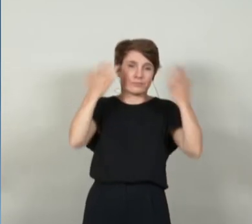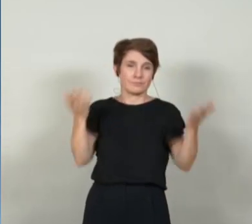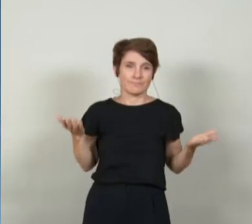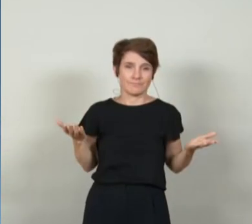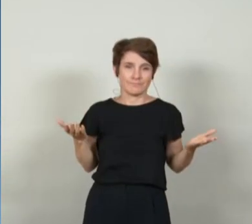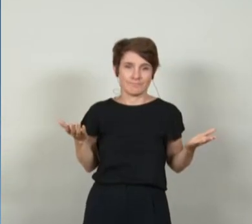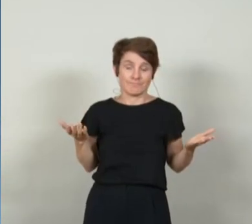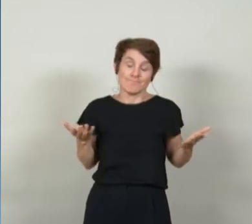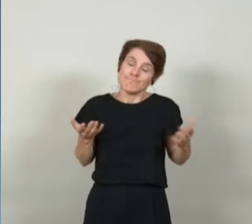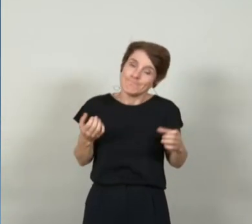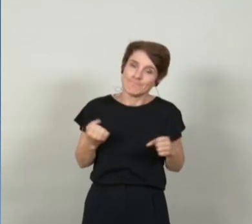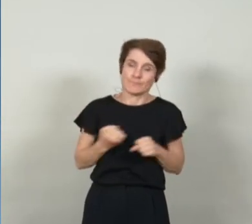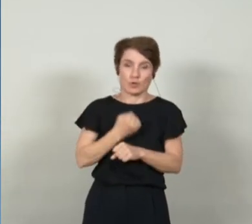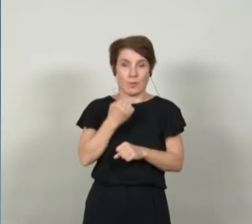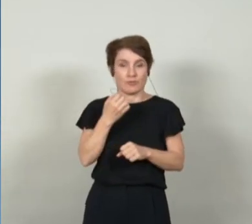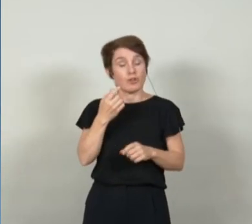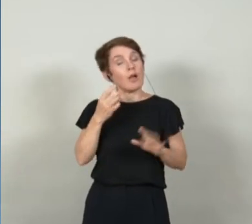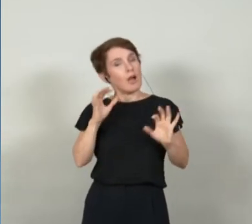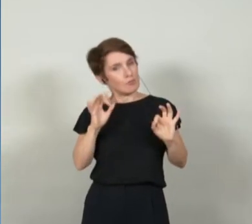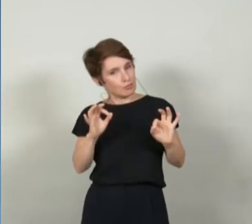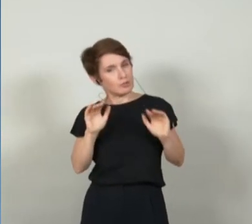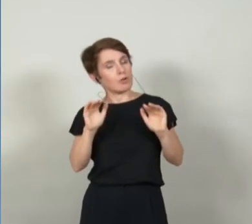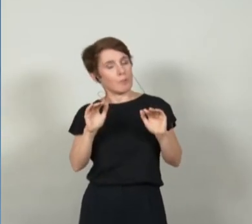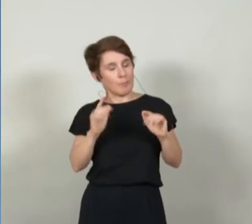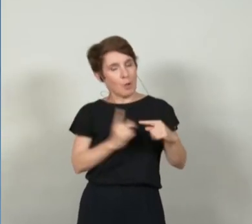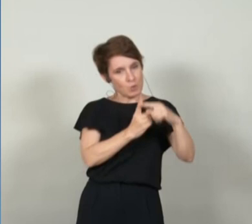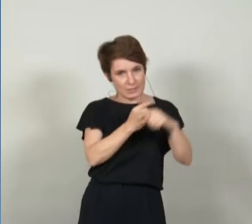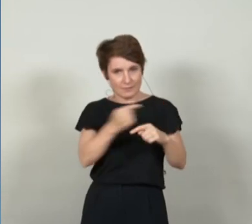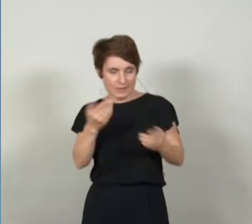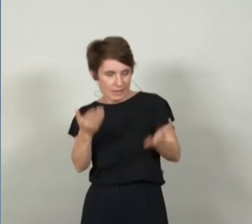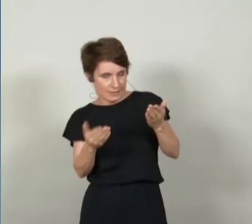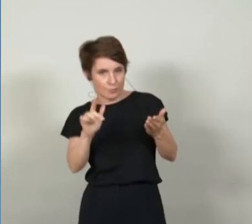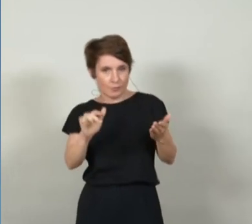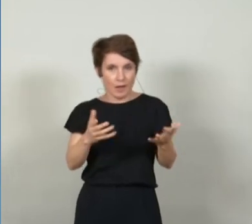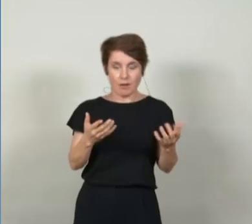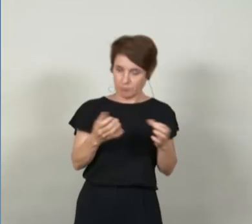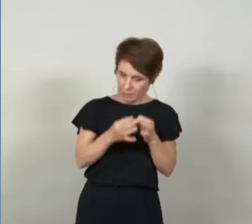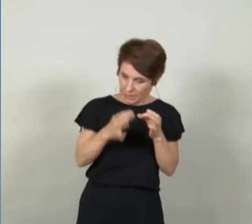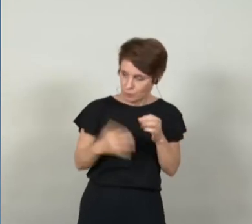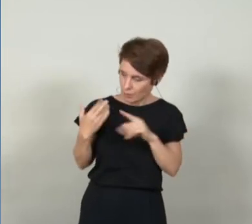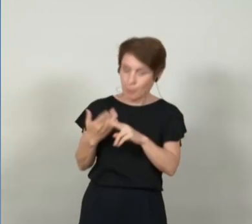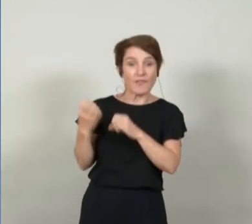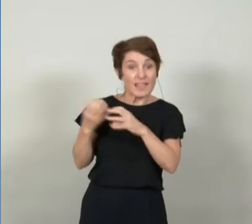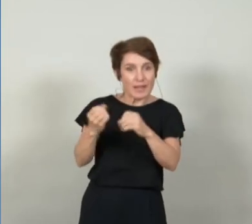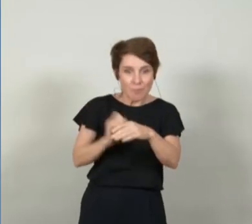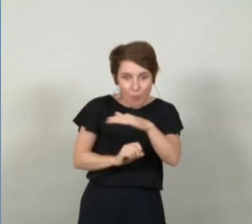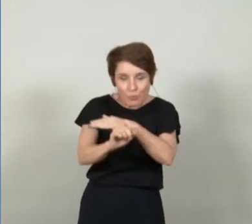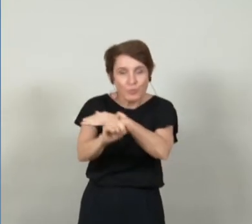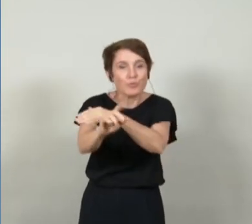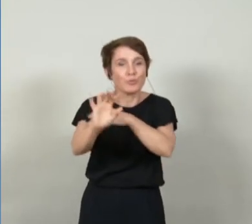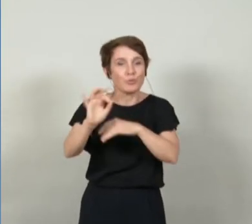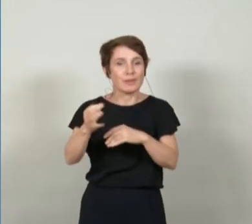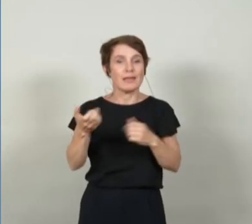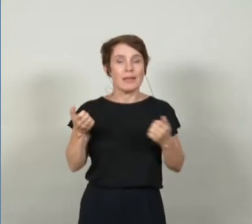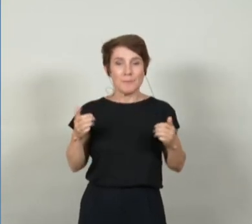conclusions de ce bilan assez équilibré la dynamique de labellisation des initiatives a permis un foisonnement d'événements mais plus de la moitié des